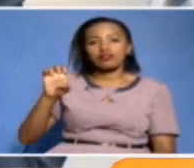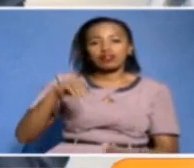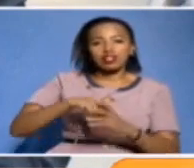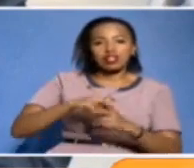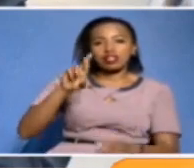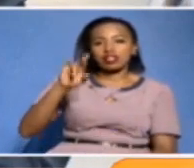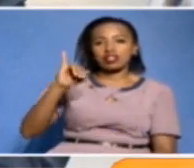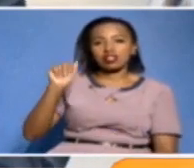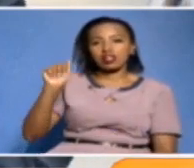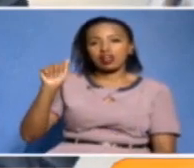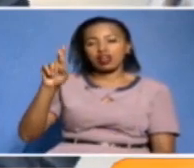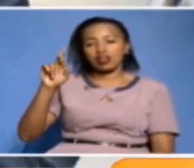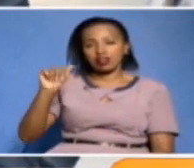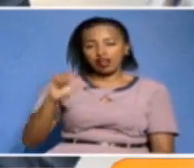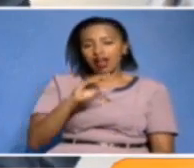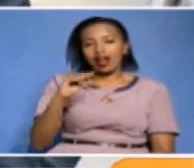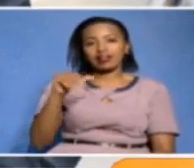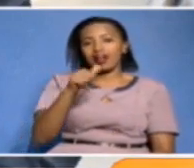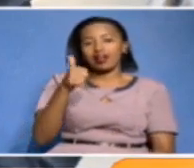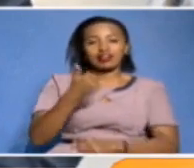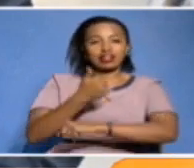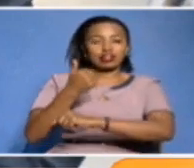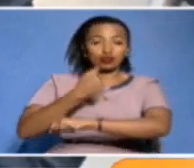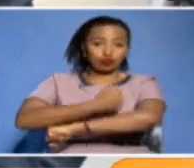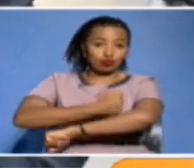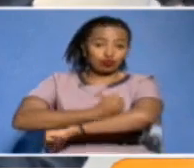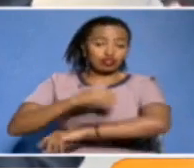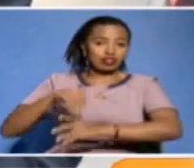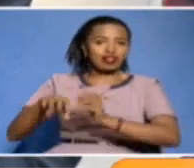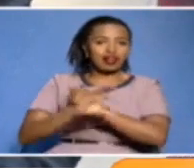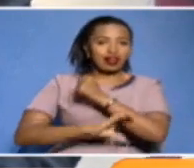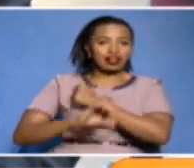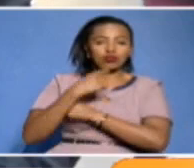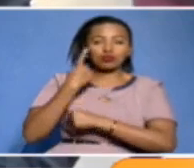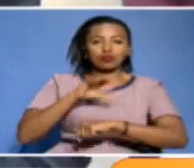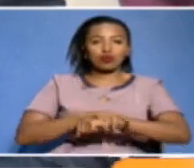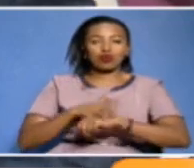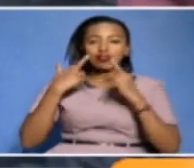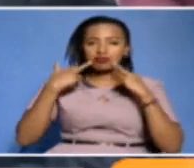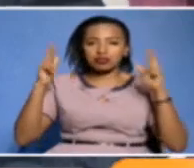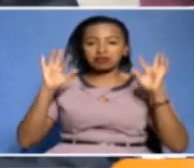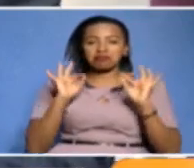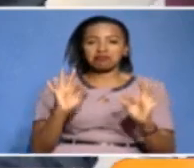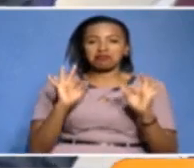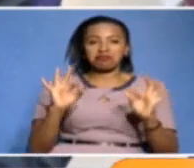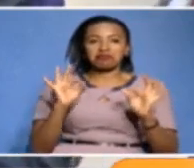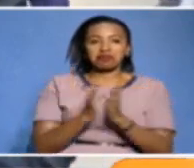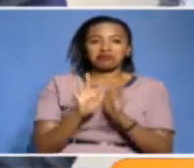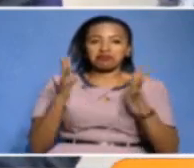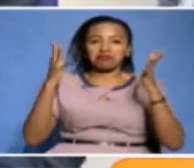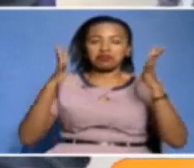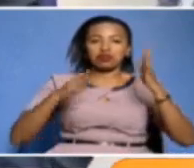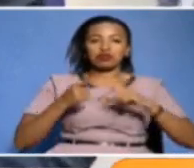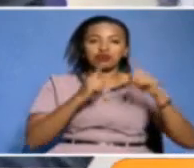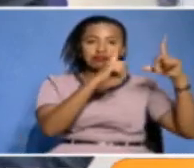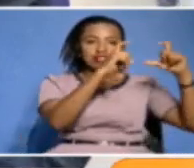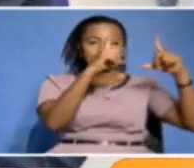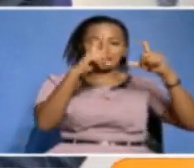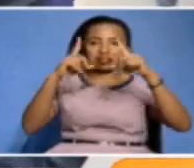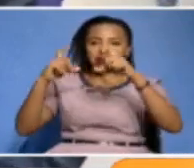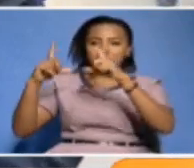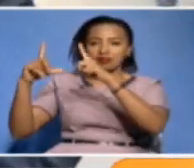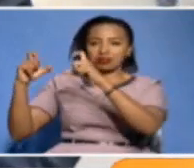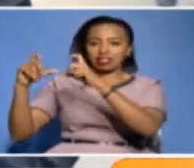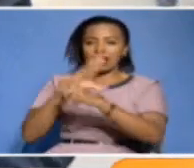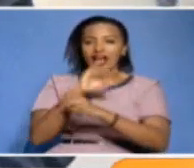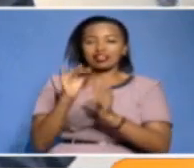nyingine kote nchini, kwa wanafunzi ambao wamepata matokeo mufti, imekuwa ni shangwe kupiga picha na hata kusherekea huku